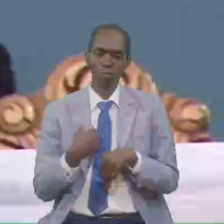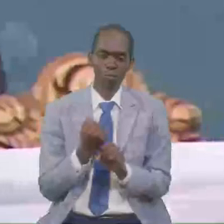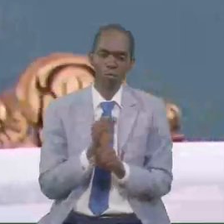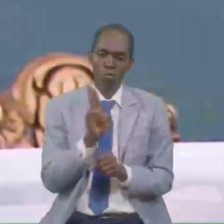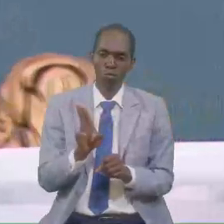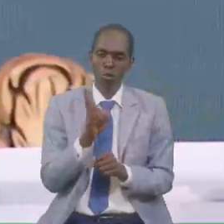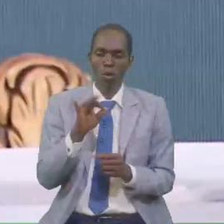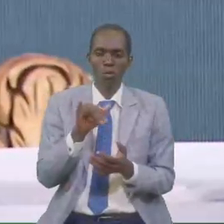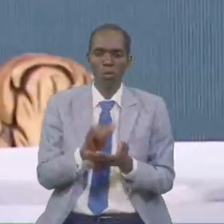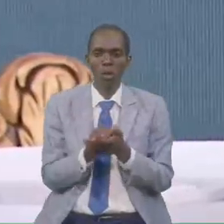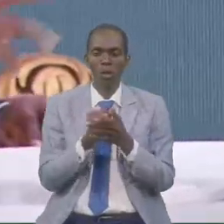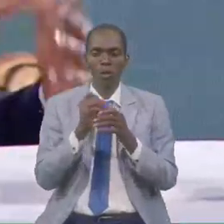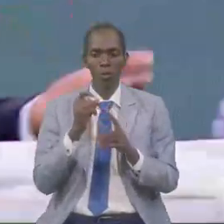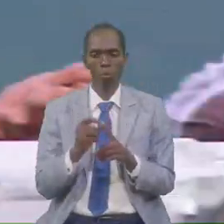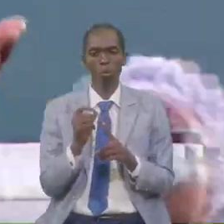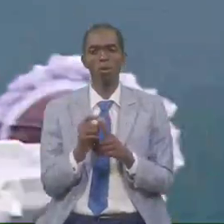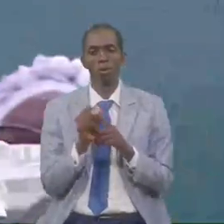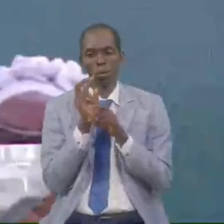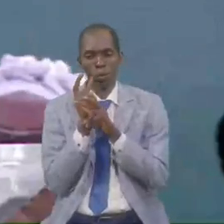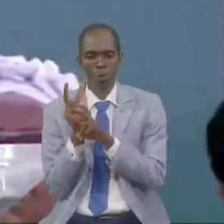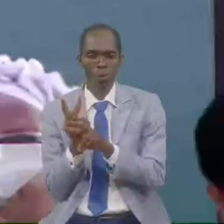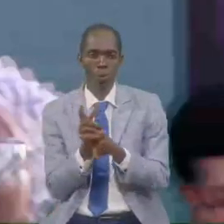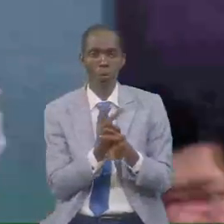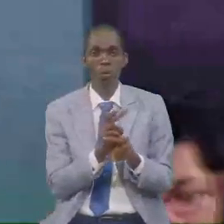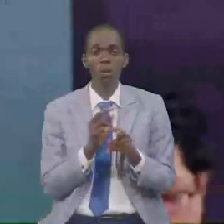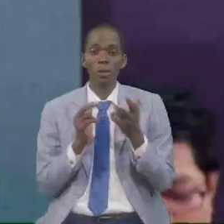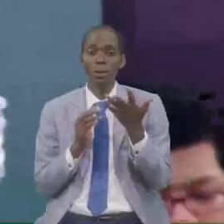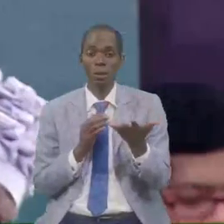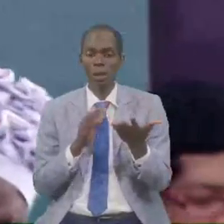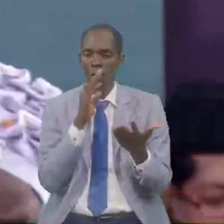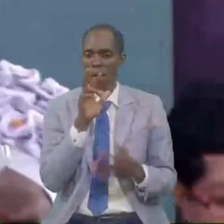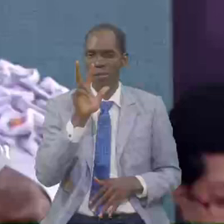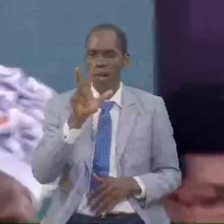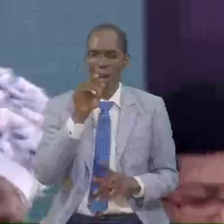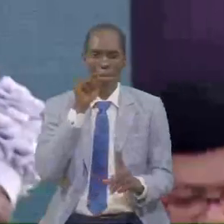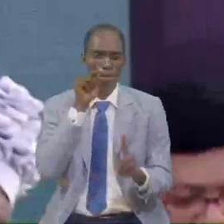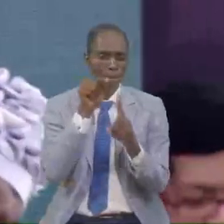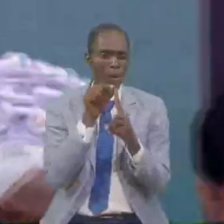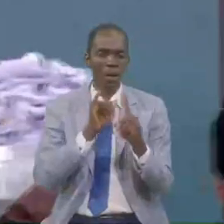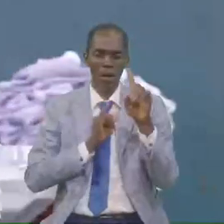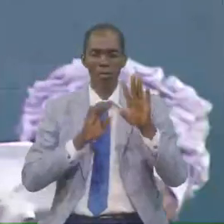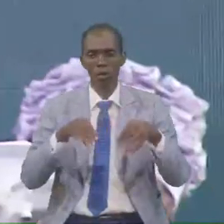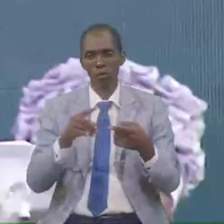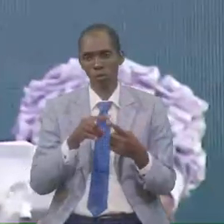Amplifiez ce mot. Veillez. Il y a trois points dont je voudrais parler.